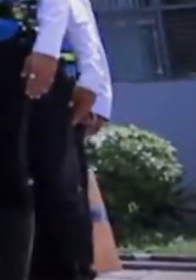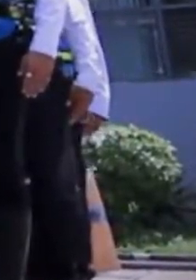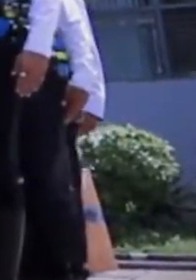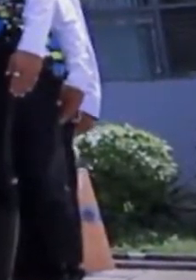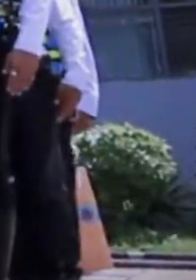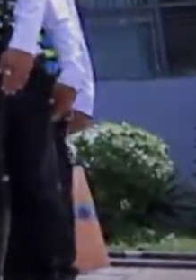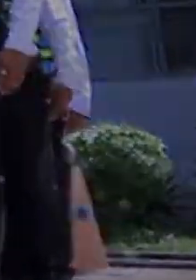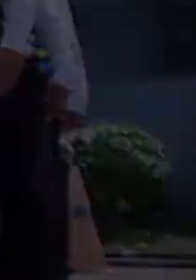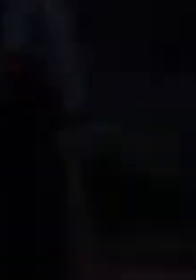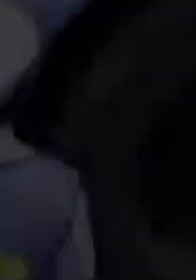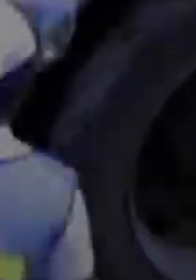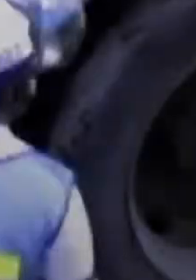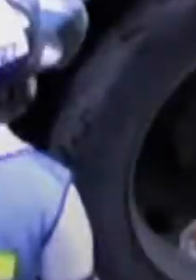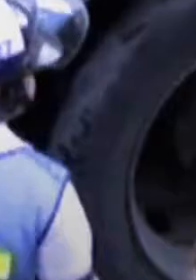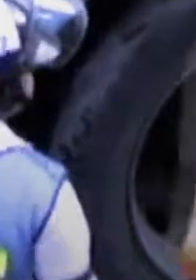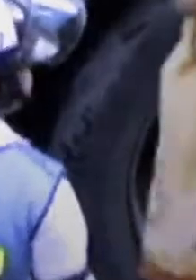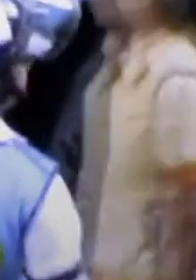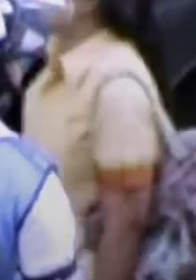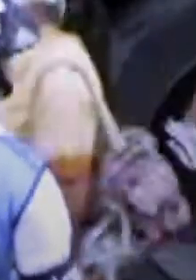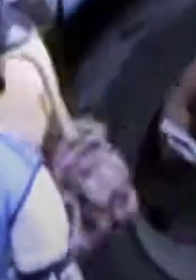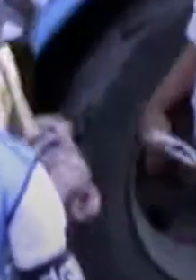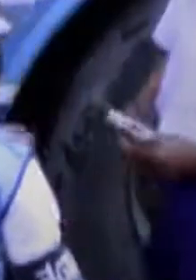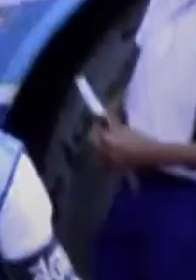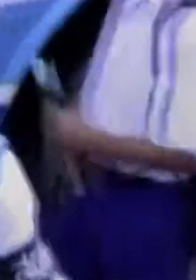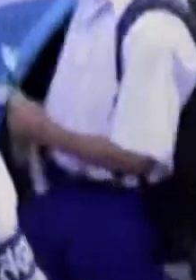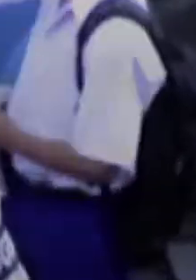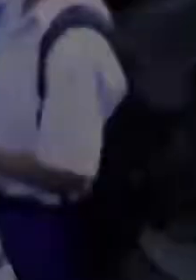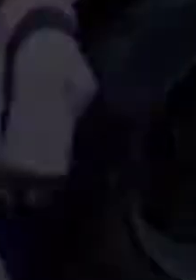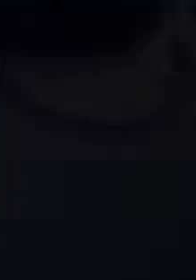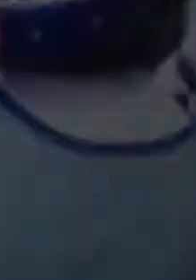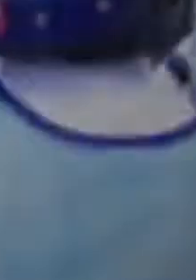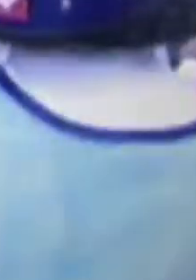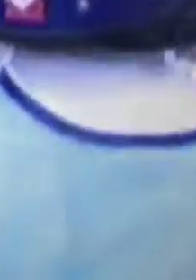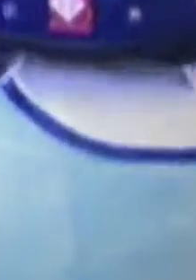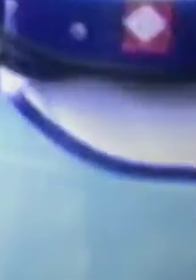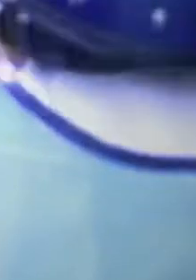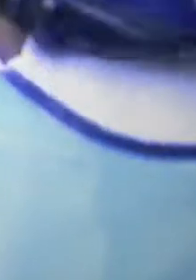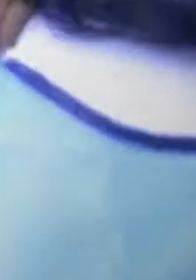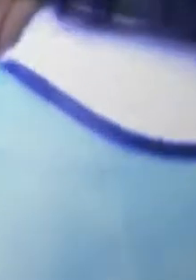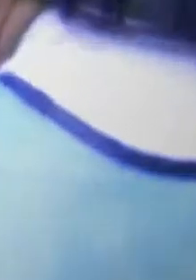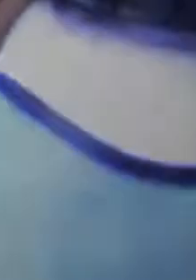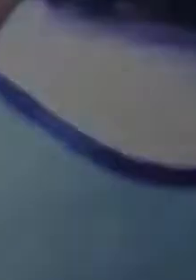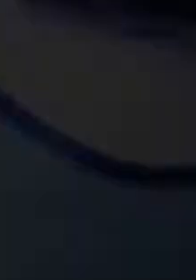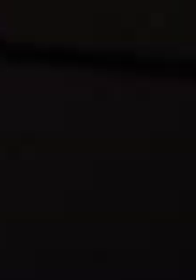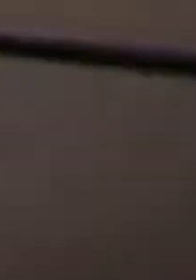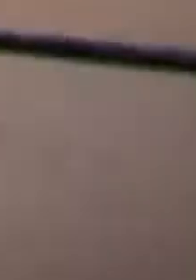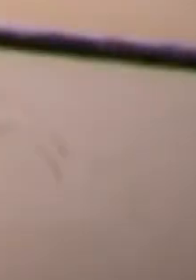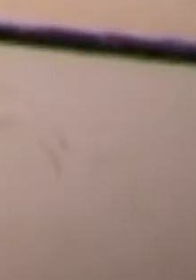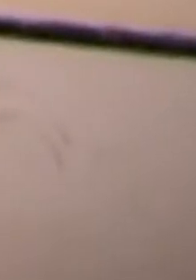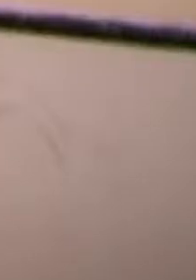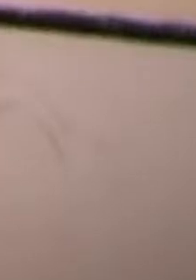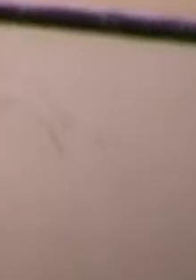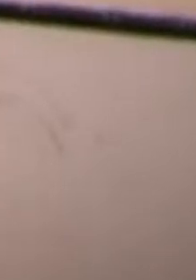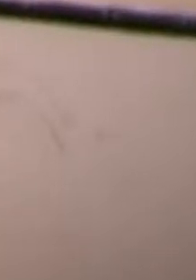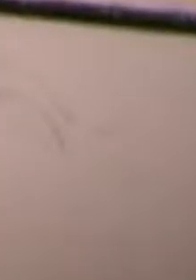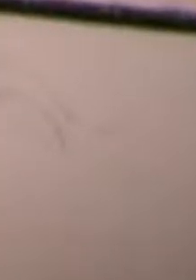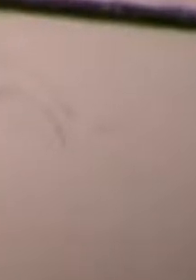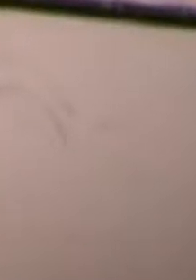นเราภูมิใจที่ทำให้คุณเดินทางถึงที่หมายอย่างปลอด